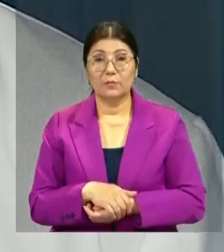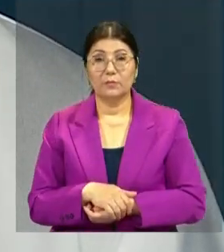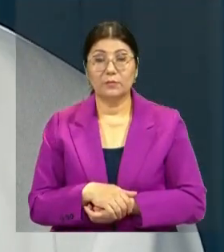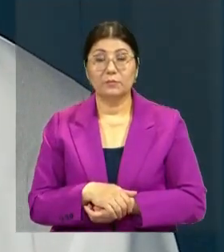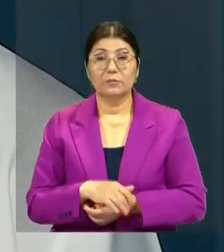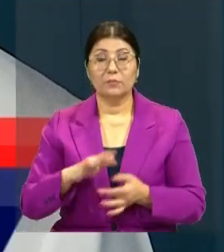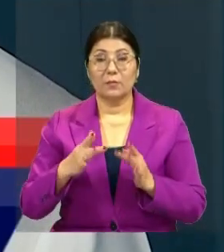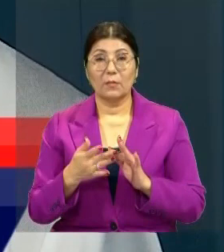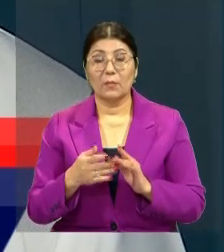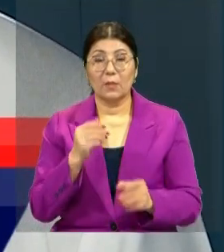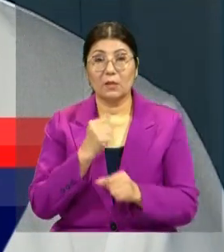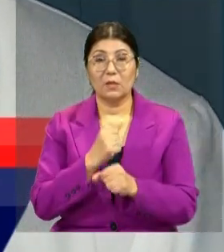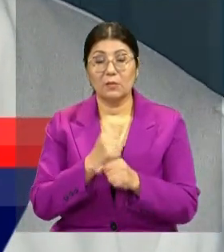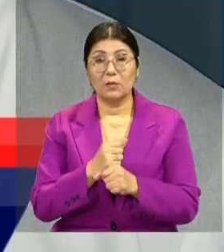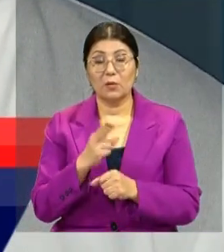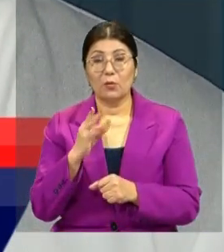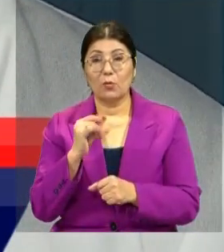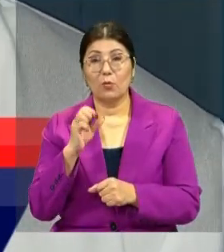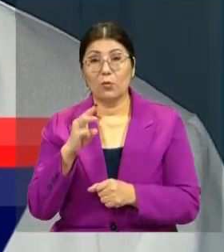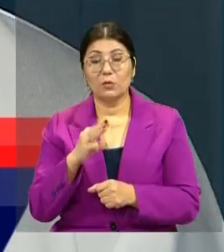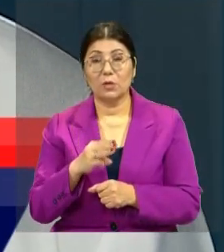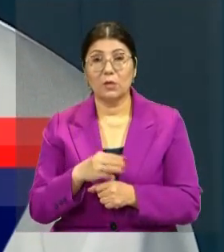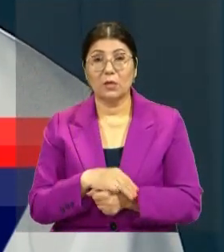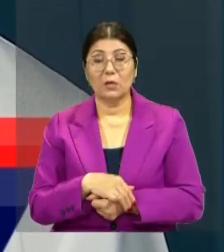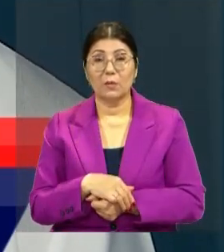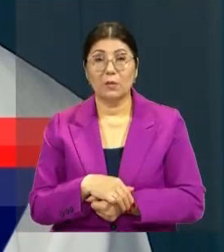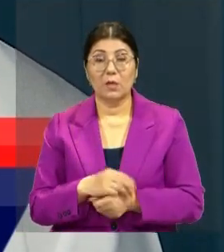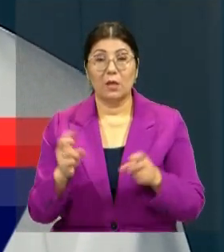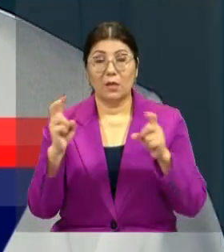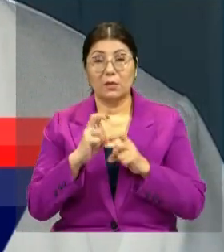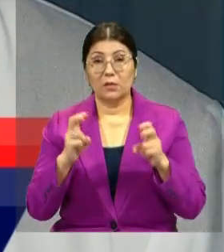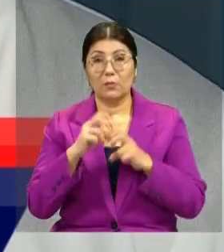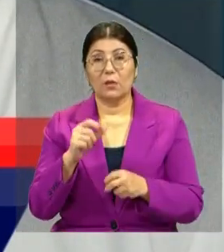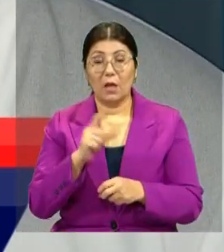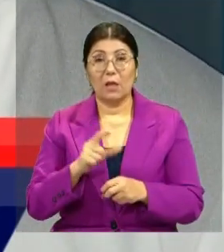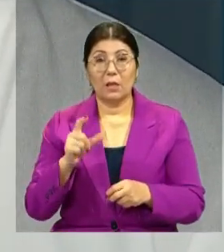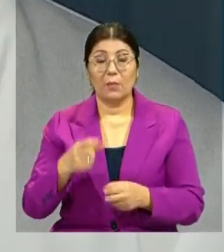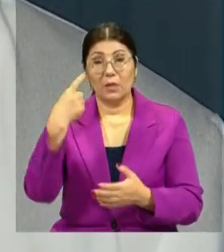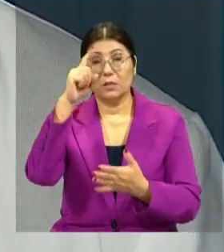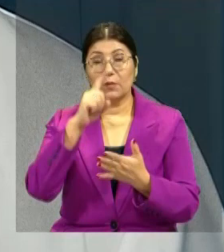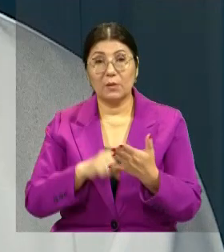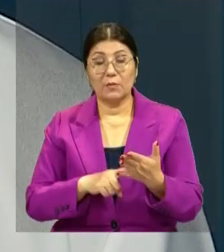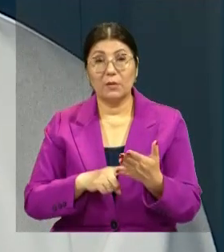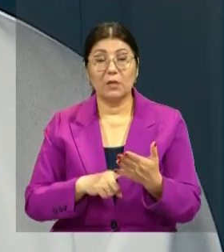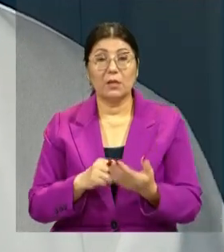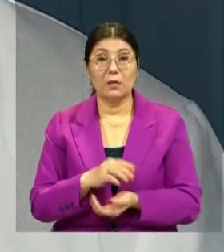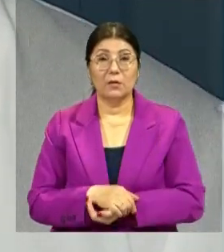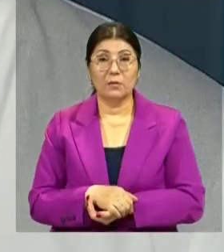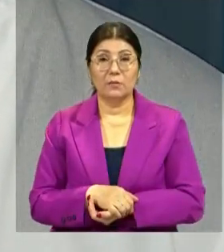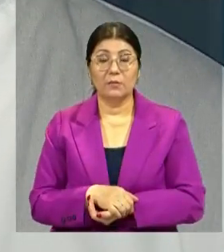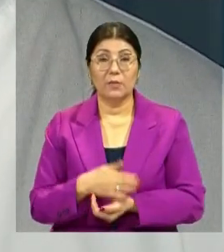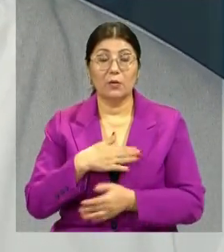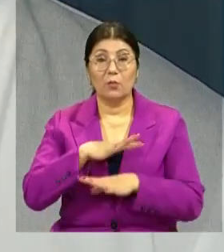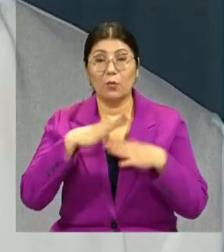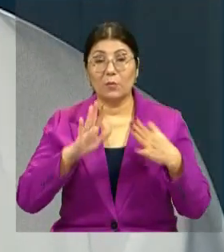осы жасаватқан курстардың жалпы отзывтарын тексере отырып, ол адамға, яғни сенгендіктен курстарын сатып алуға болады. Яғни мен көп